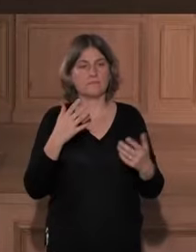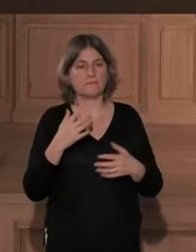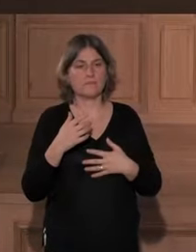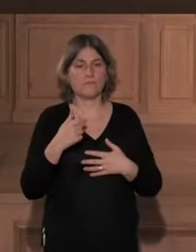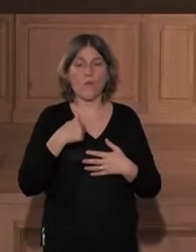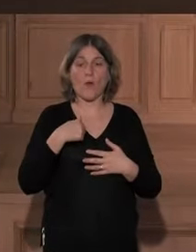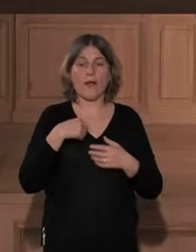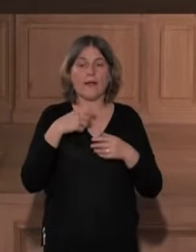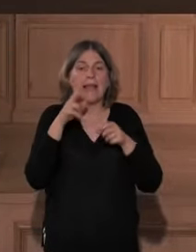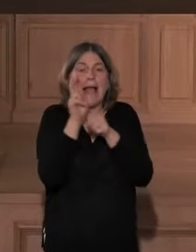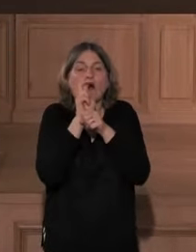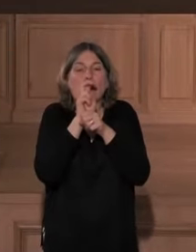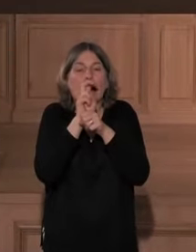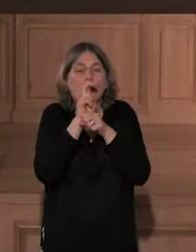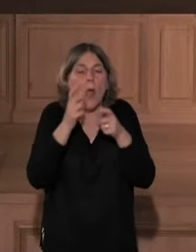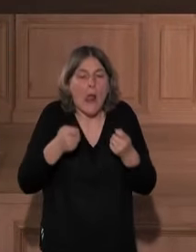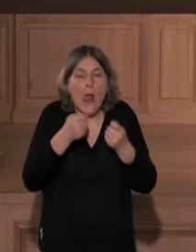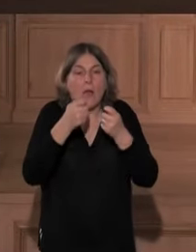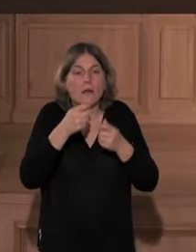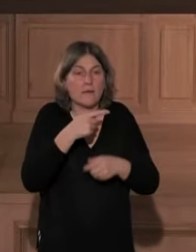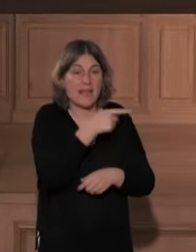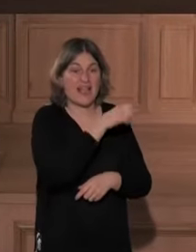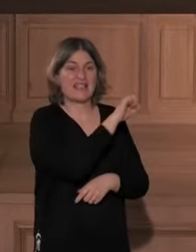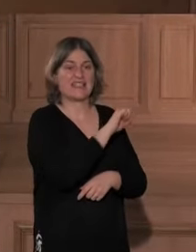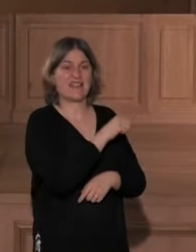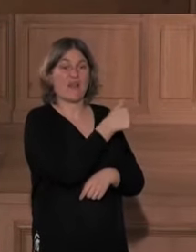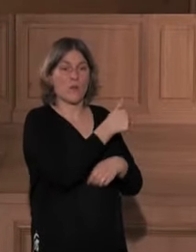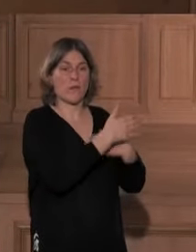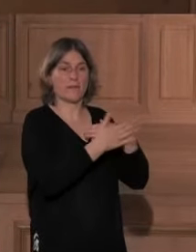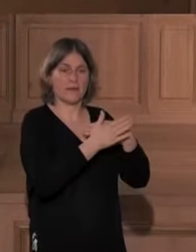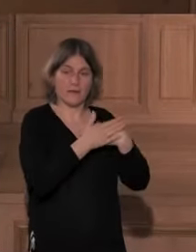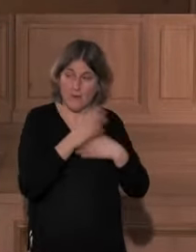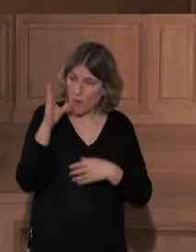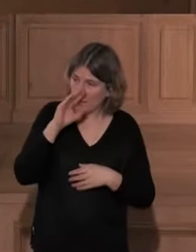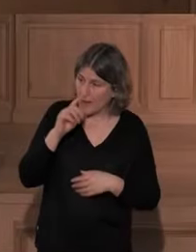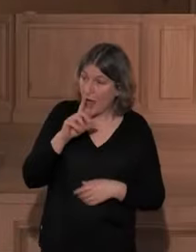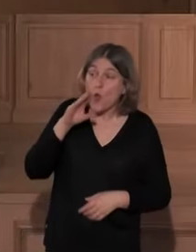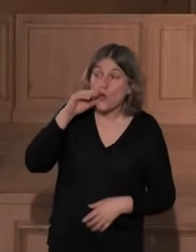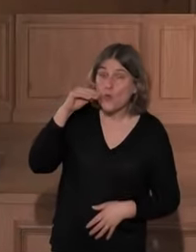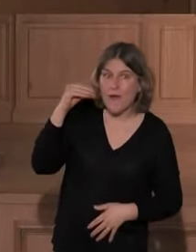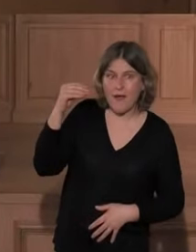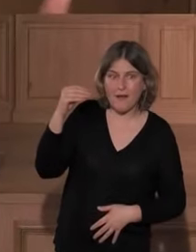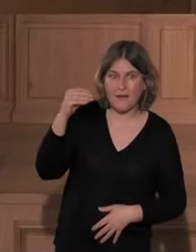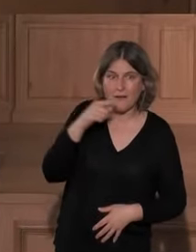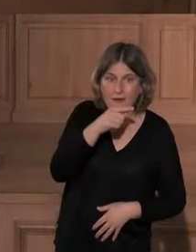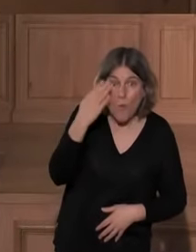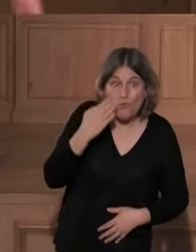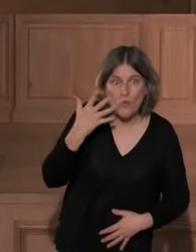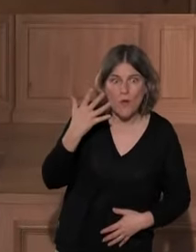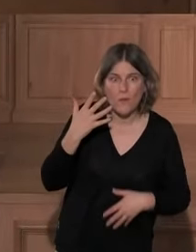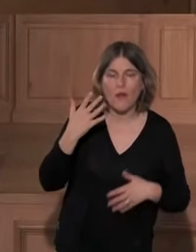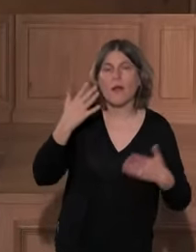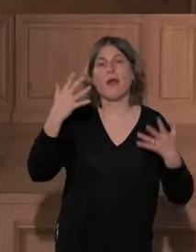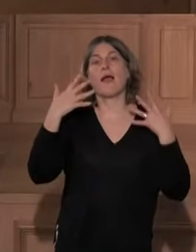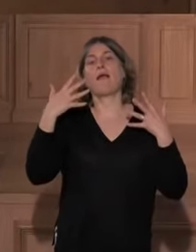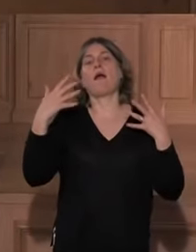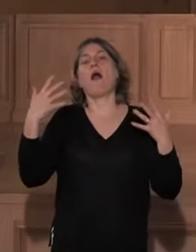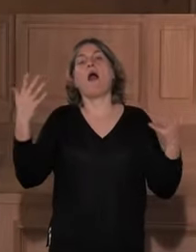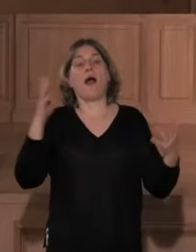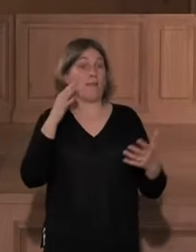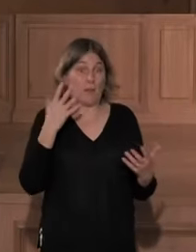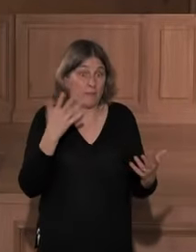suite le côté humain. Il dit, mais en fait, il en a marre d'être là. Voilà. Mais du coup, vous parlez beaucoup des professionnels qui vous accompagnent, qui sont des experts. De temps en temps,